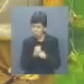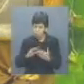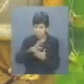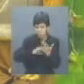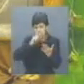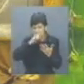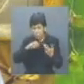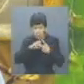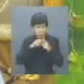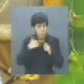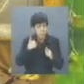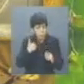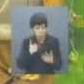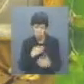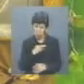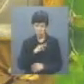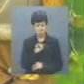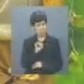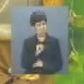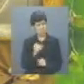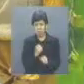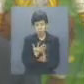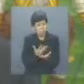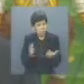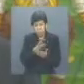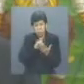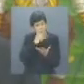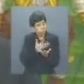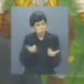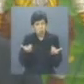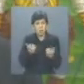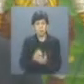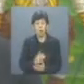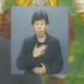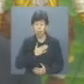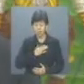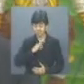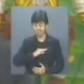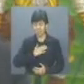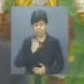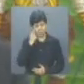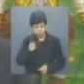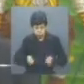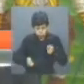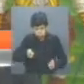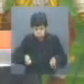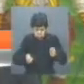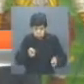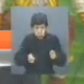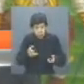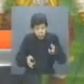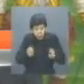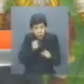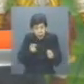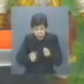ได้มีสิ่งที่ไม่ดีเกิดขึ้นได้สร้างความเสียหายกับประเทศเราค่ะ ผมว่าหุ่นไทยน่าจะทำหน้าที่หลายๆอย่างเนาะคือสืบ